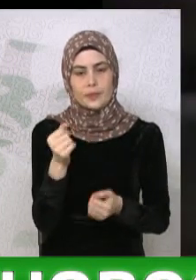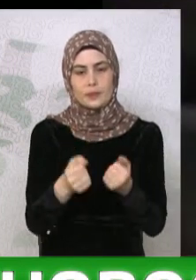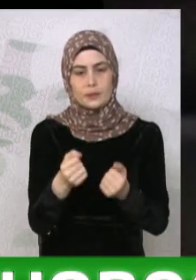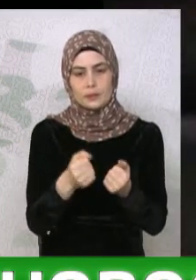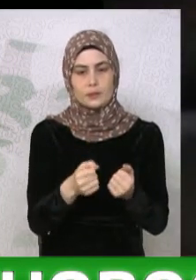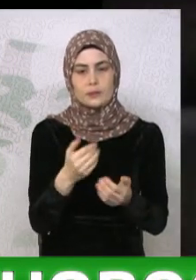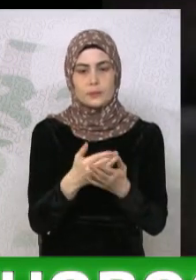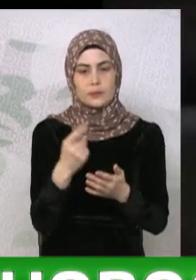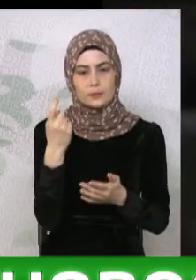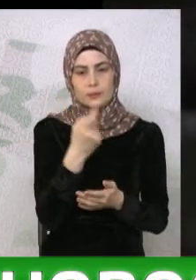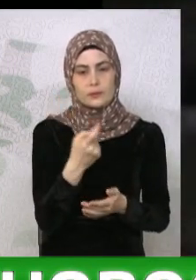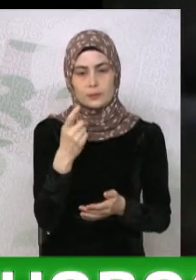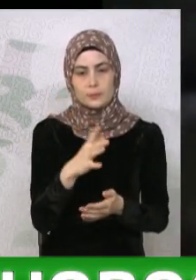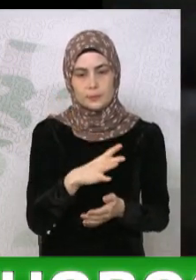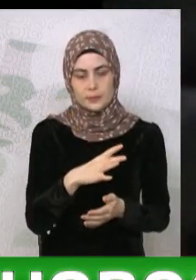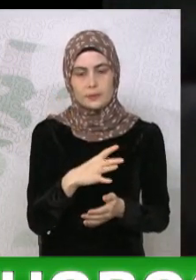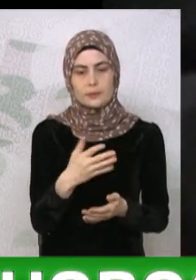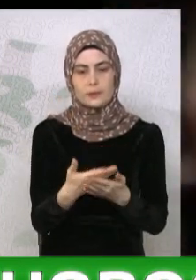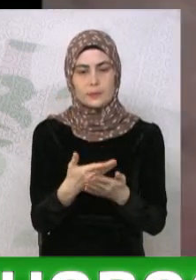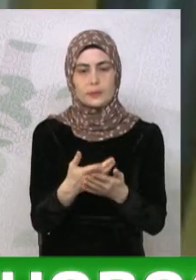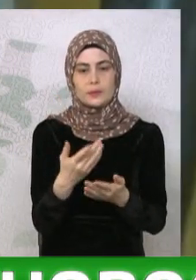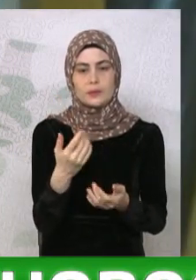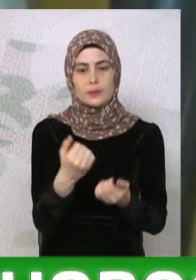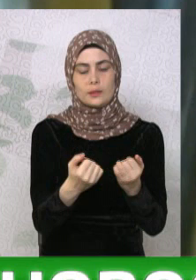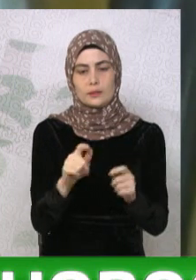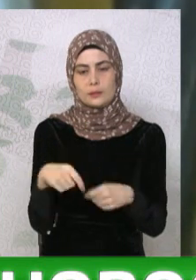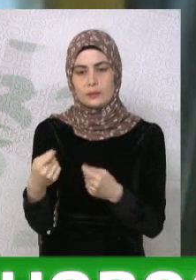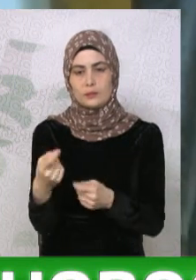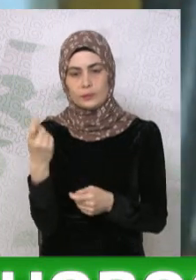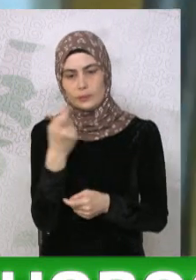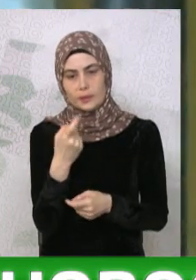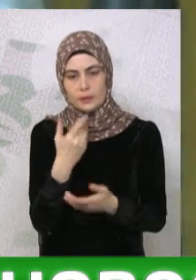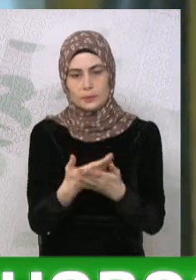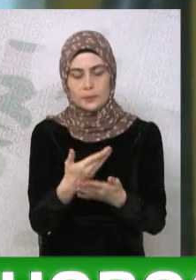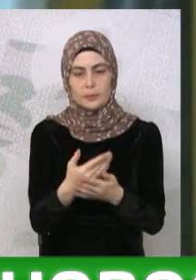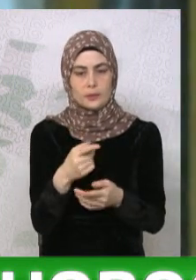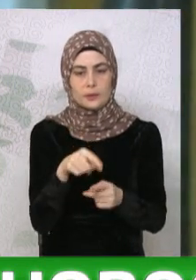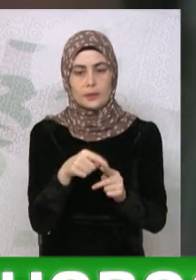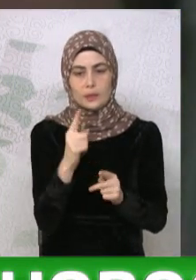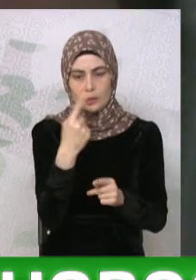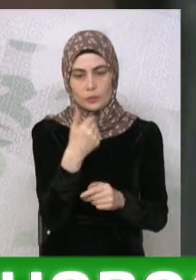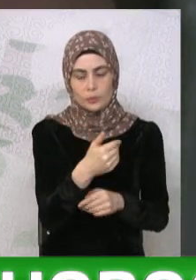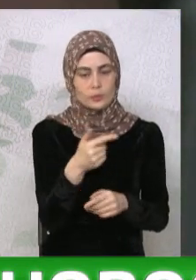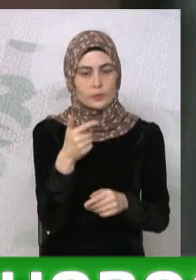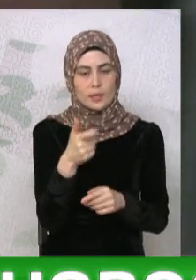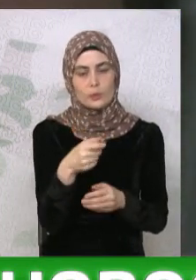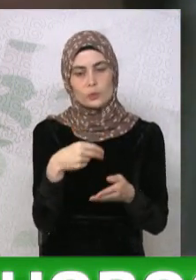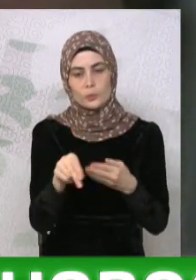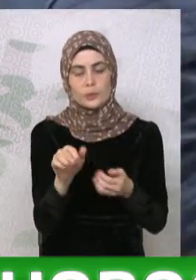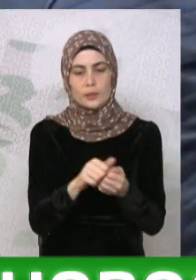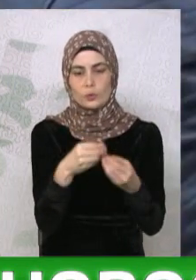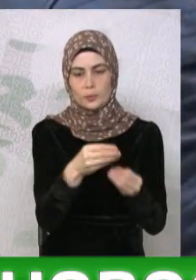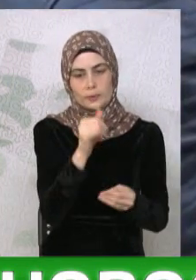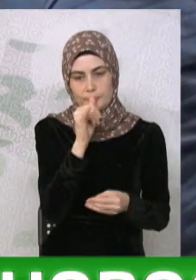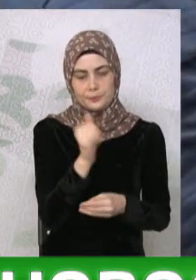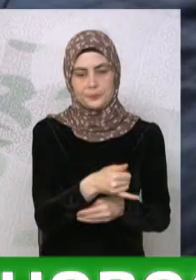средством в нетрезвом состоянии, либо передачу руля лицу в состоянии опьянения. Также определен период времени, в течение которого